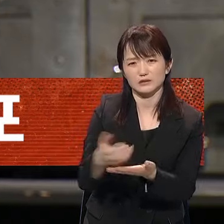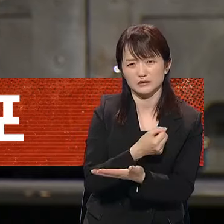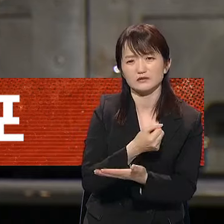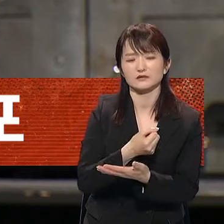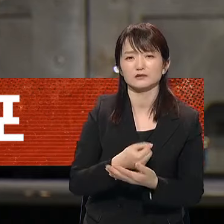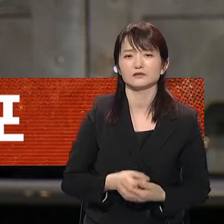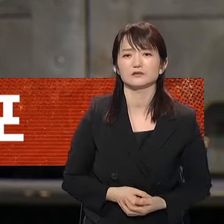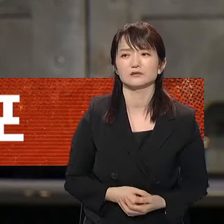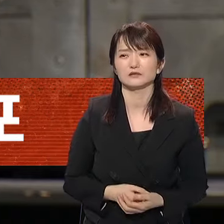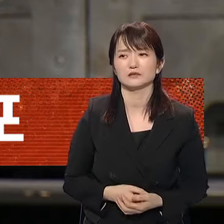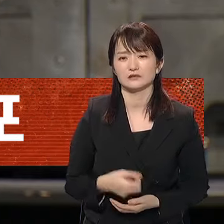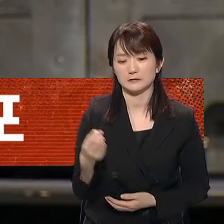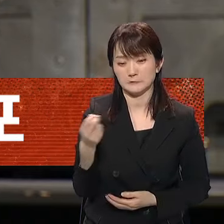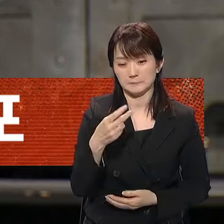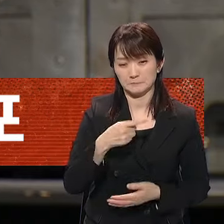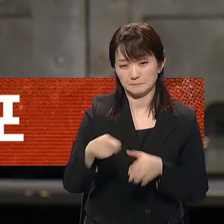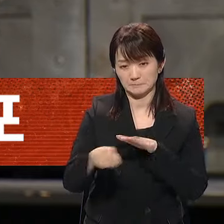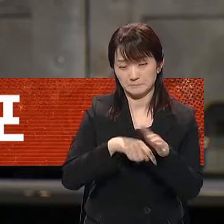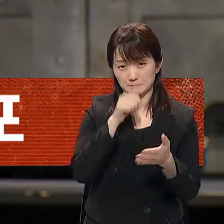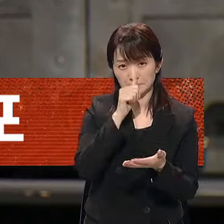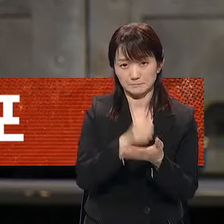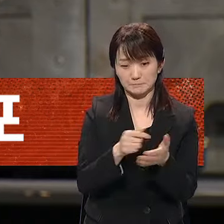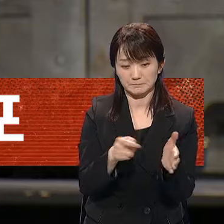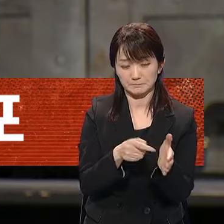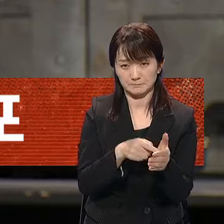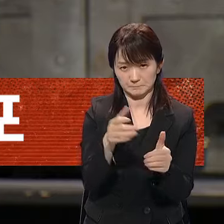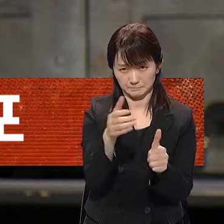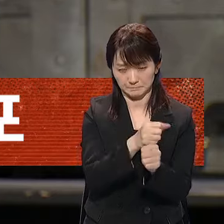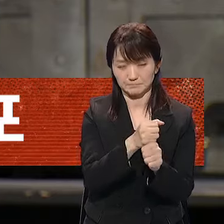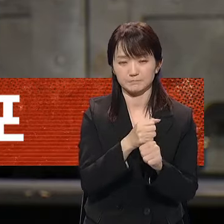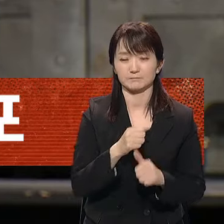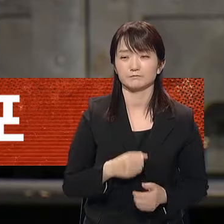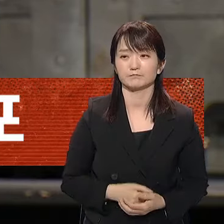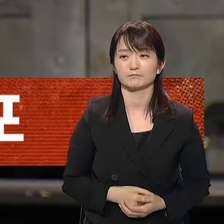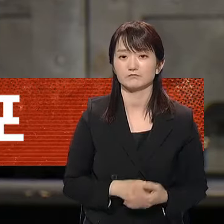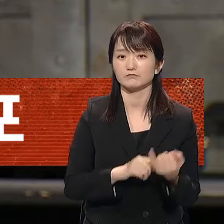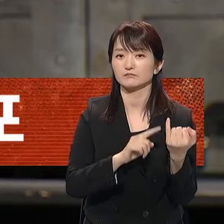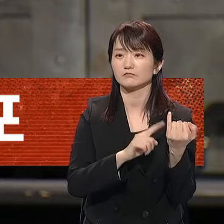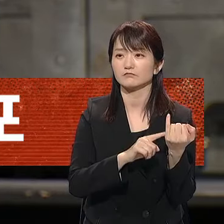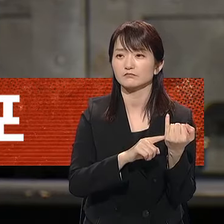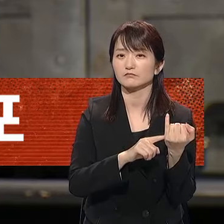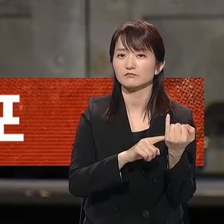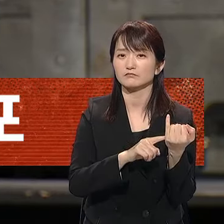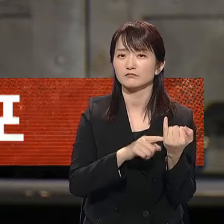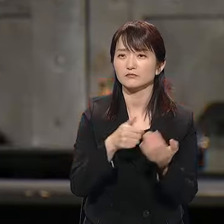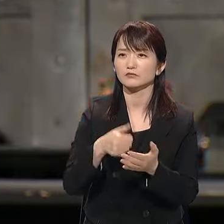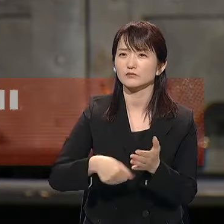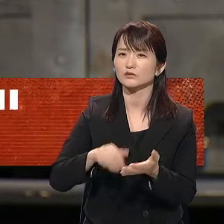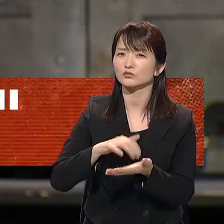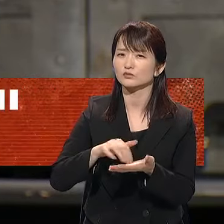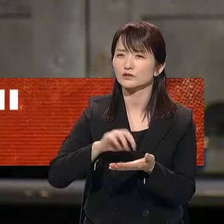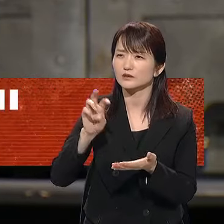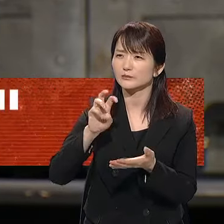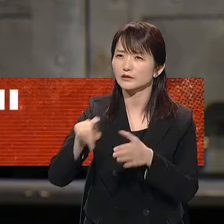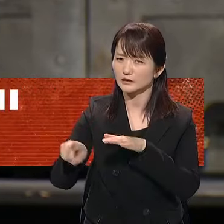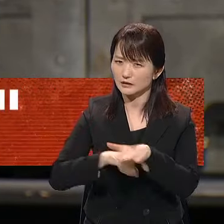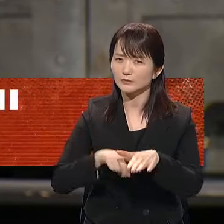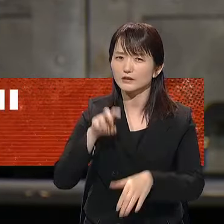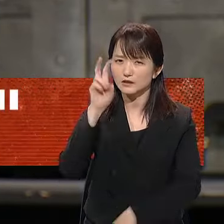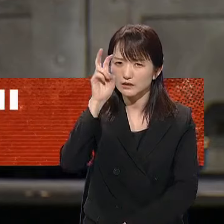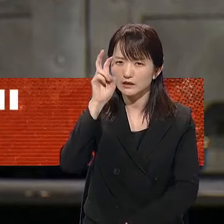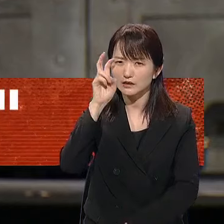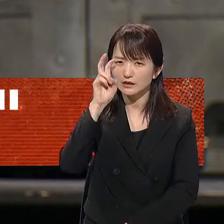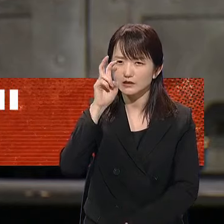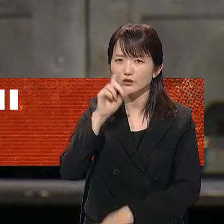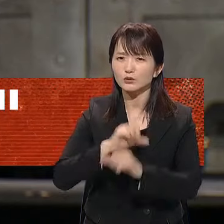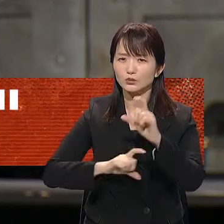것 같고요. 상습 절도 혐의로 지금 긴급 체포를 하고, 여성이 한 30여 개 물건을 훔친 것 같아요. 여죄가 또